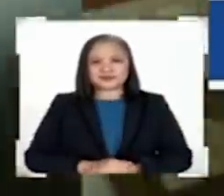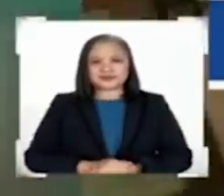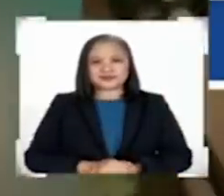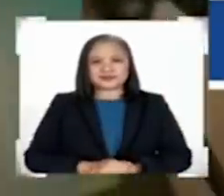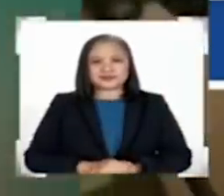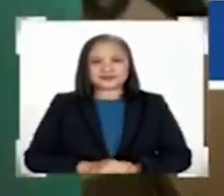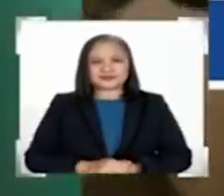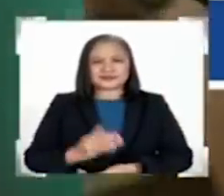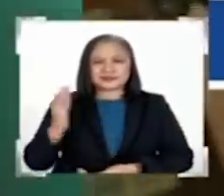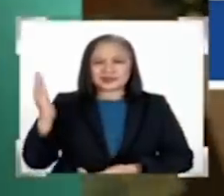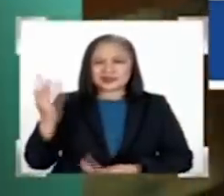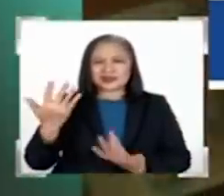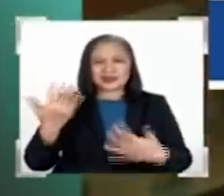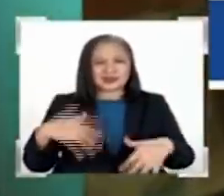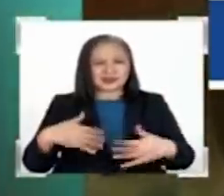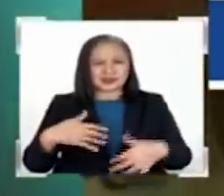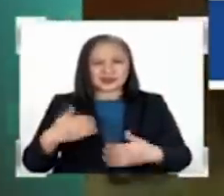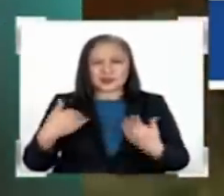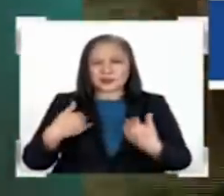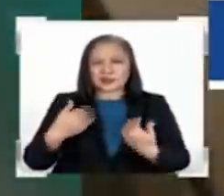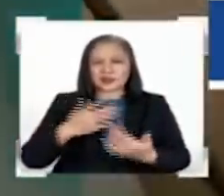sobi! Saan man na?